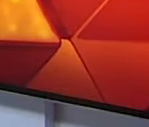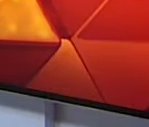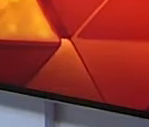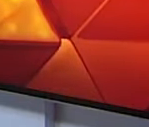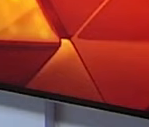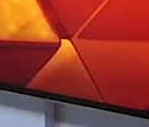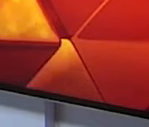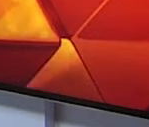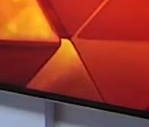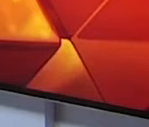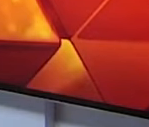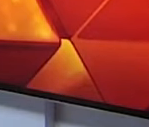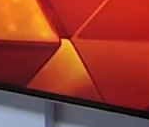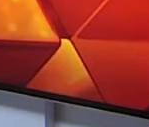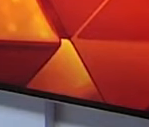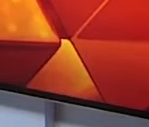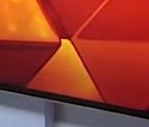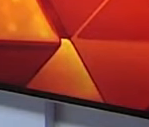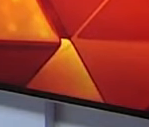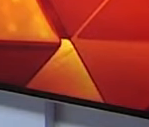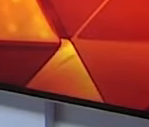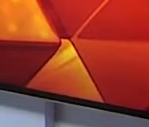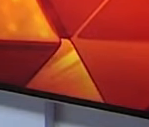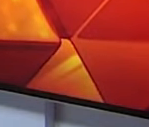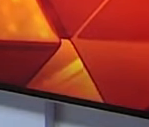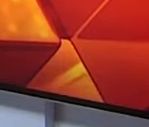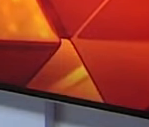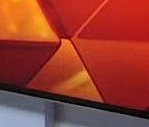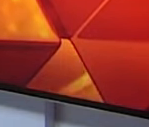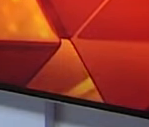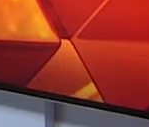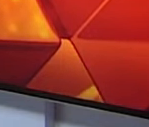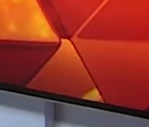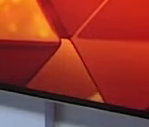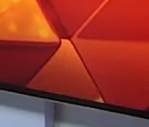mga kapuso natin abroad, samahan nyo kami sa GMA Pinoy TV